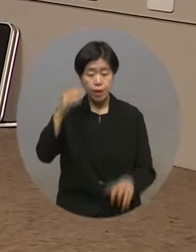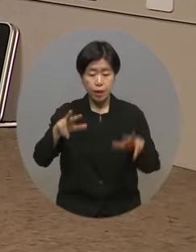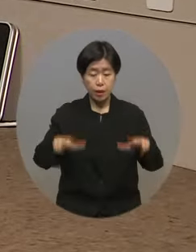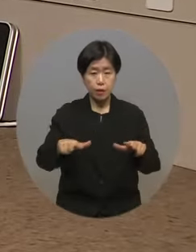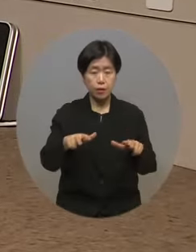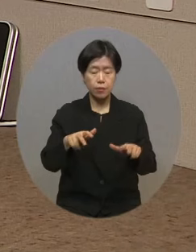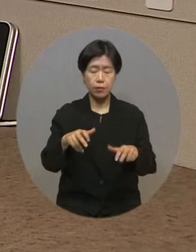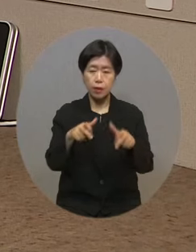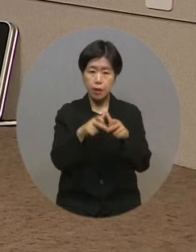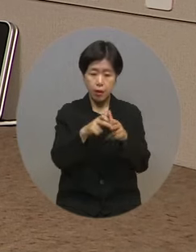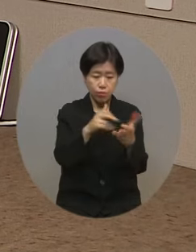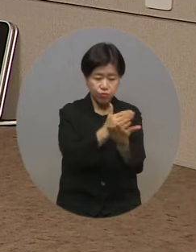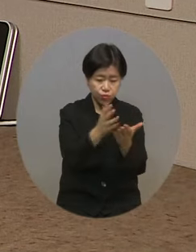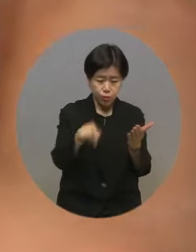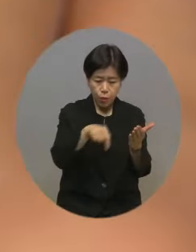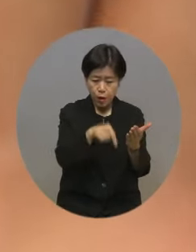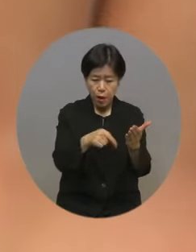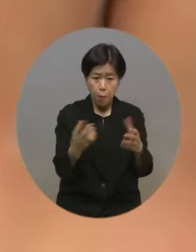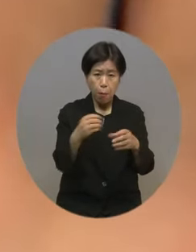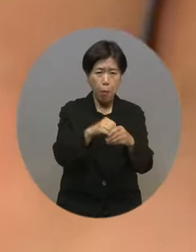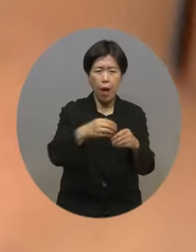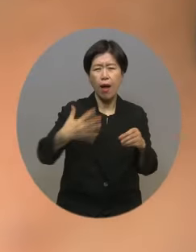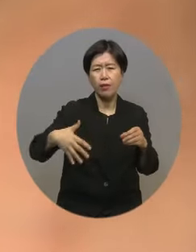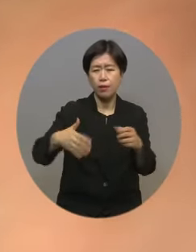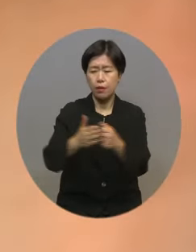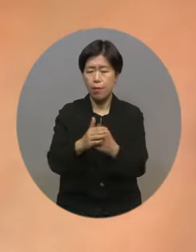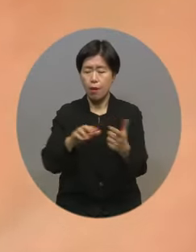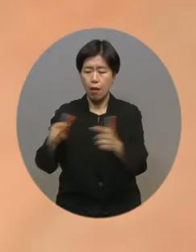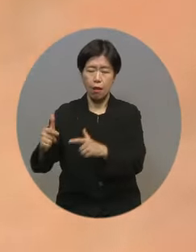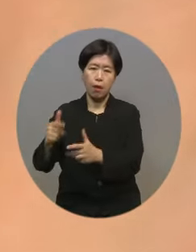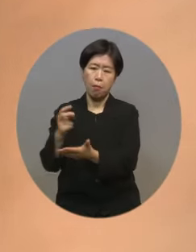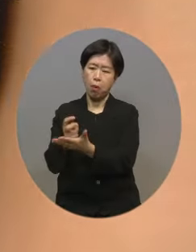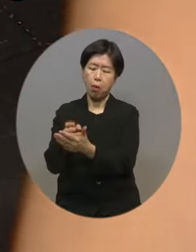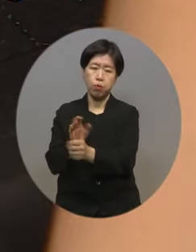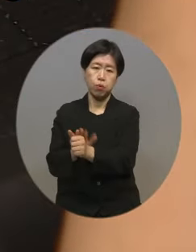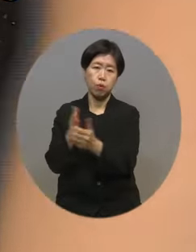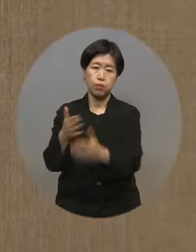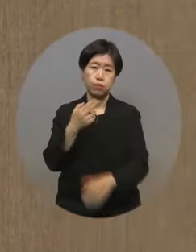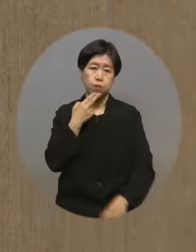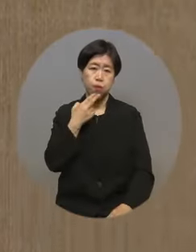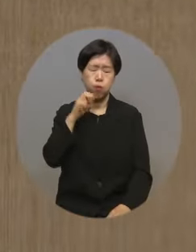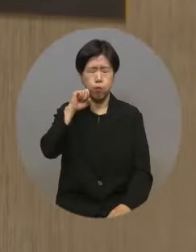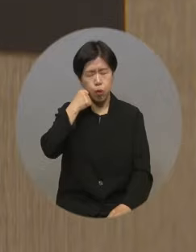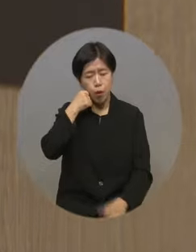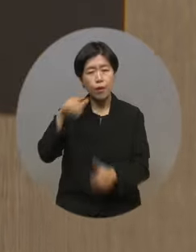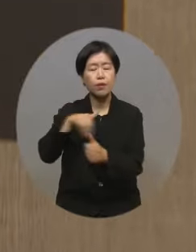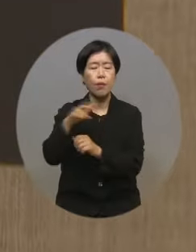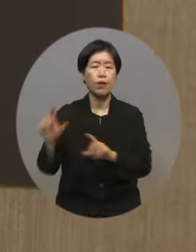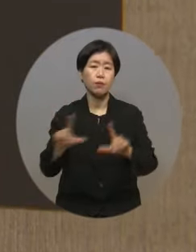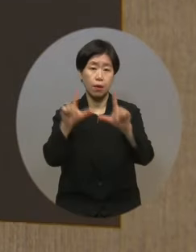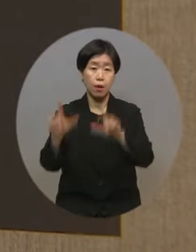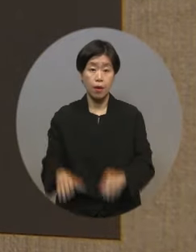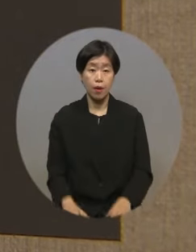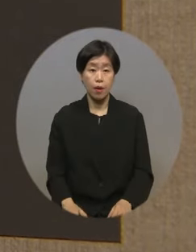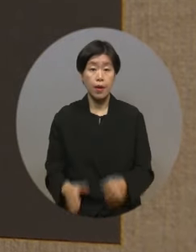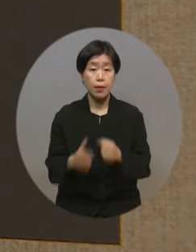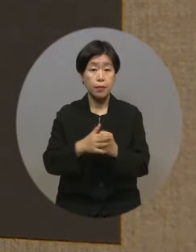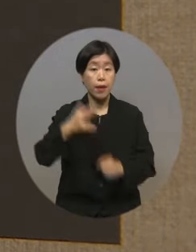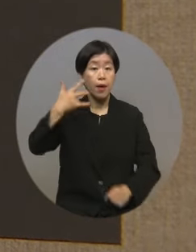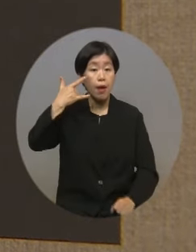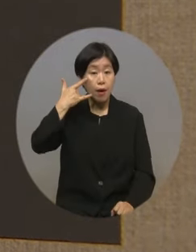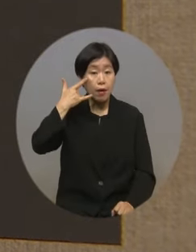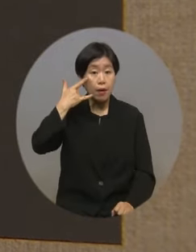않아 제도권 밖에서 지원조차 없이 어려움을 겪어야 했습니다. 이런 상황 속에서 헬렌 켈러